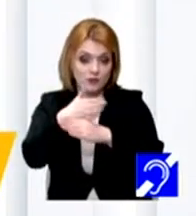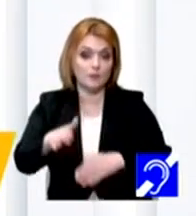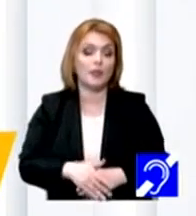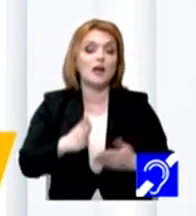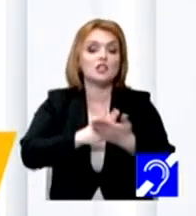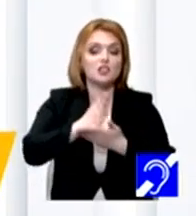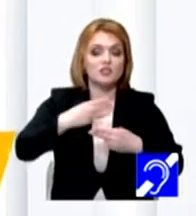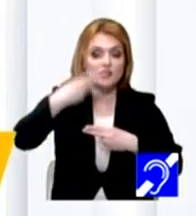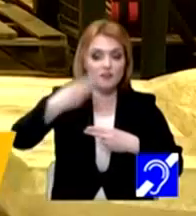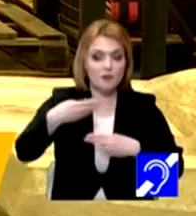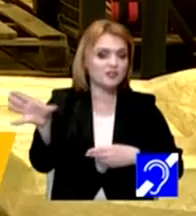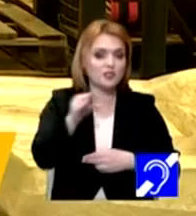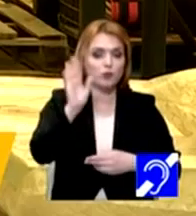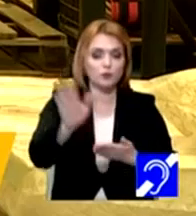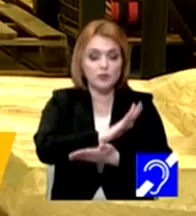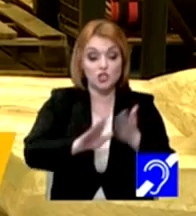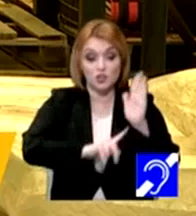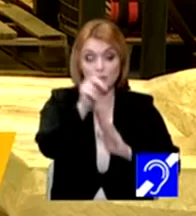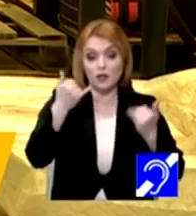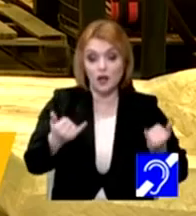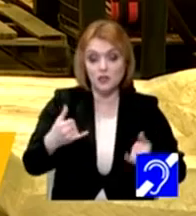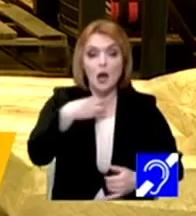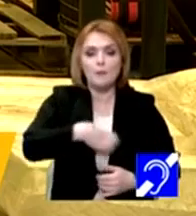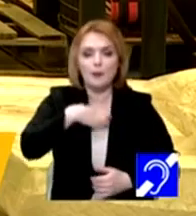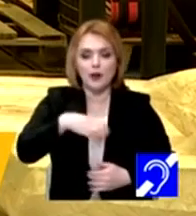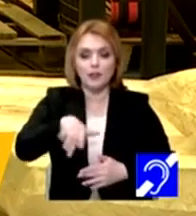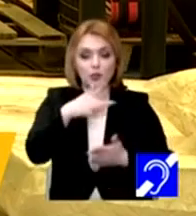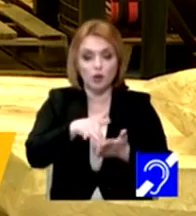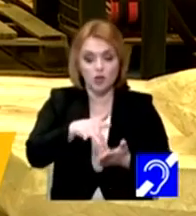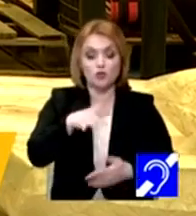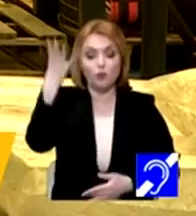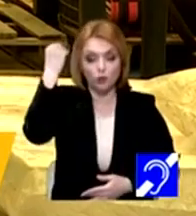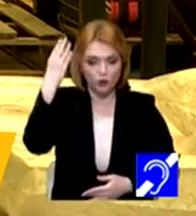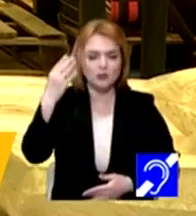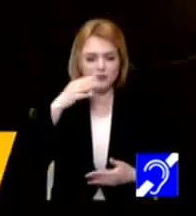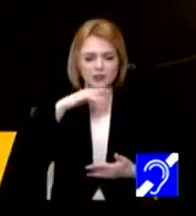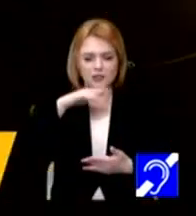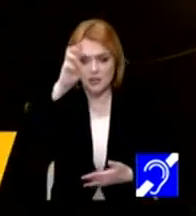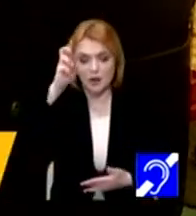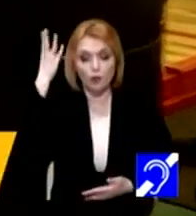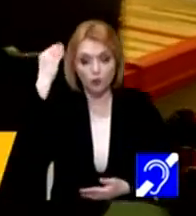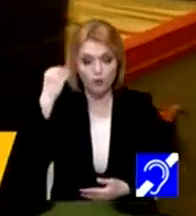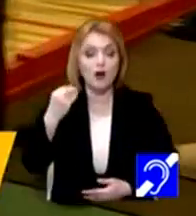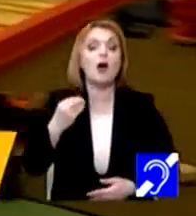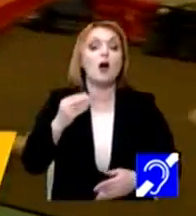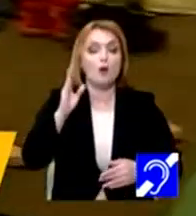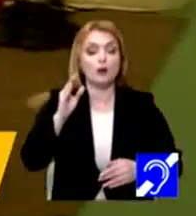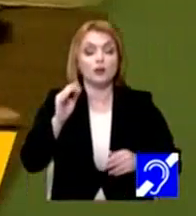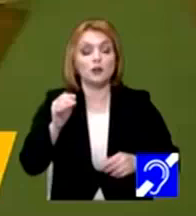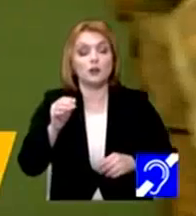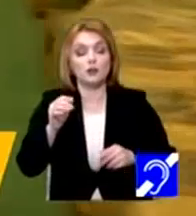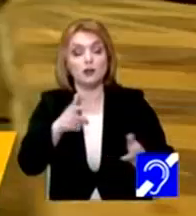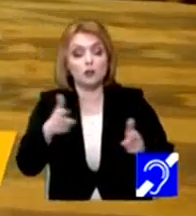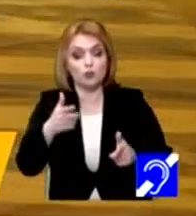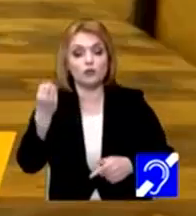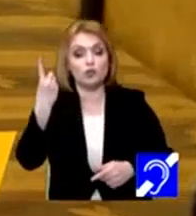fi efectuate gratuit. Începând de astăzi, primăriile din Republica Moldova vor putea deschide centre de plasament temporar pentru